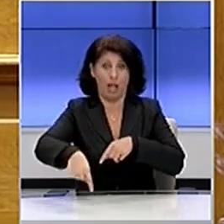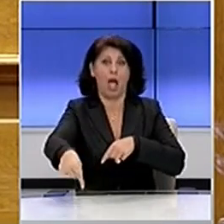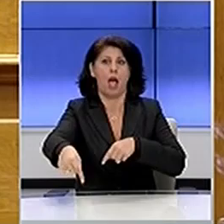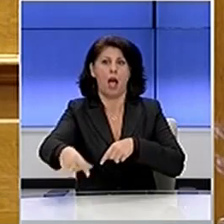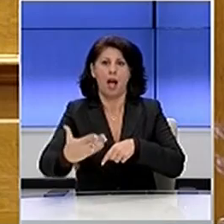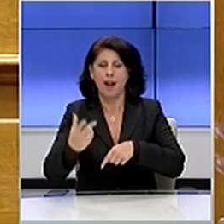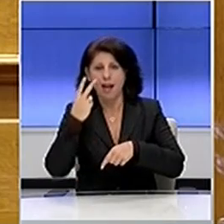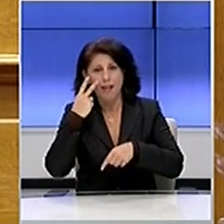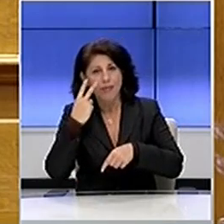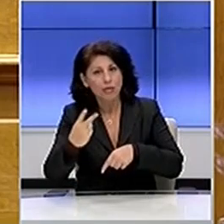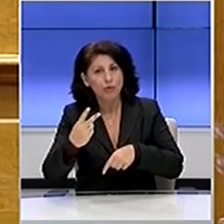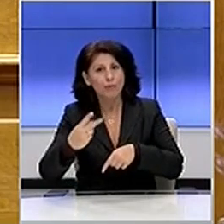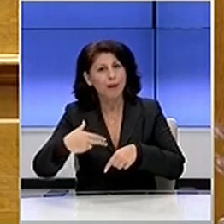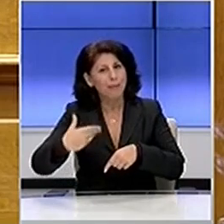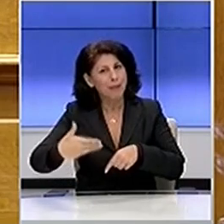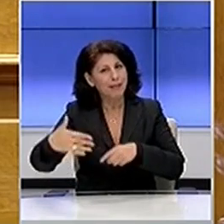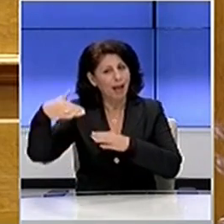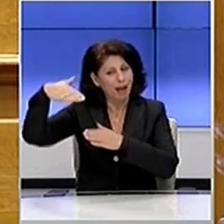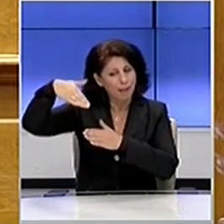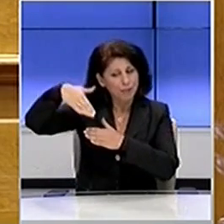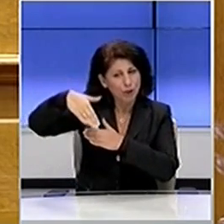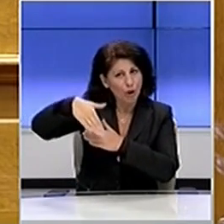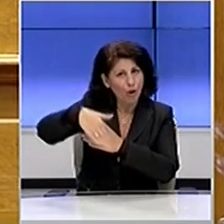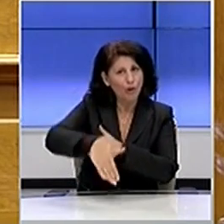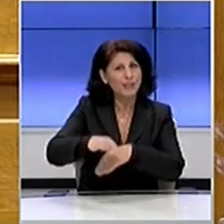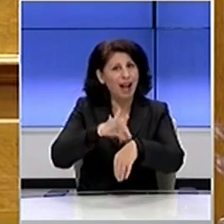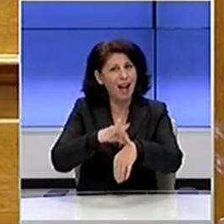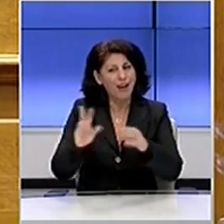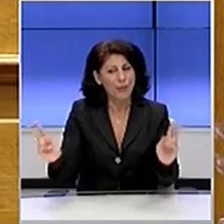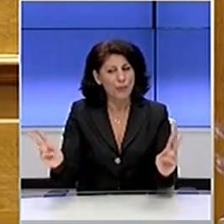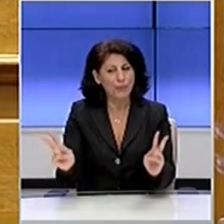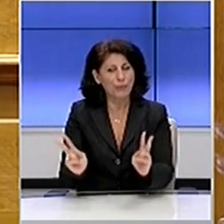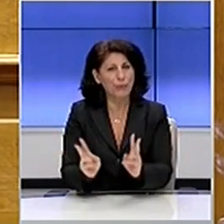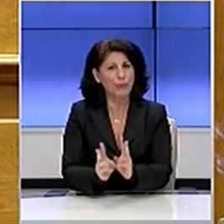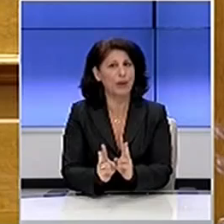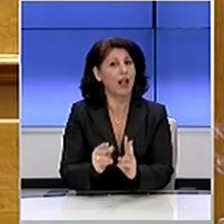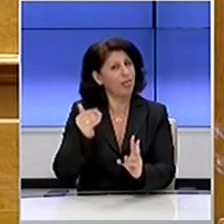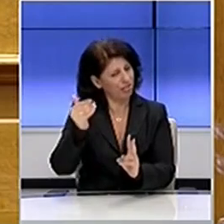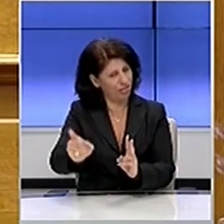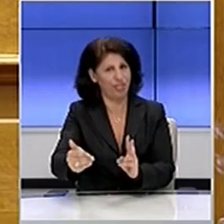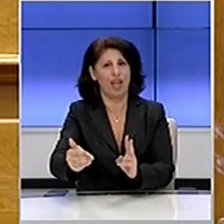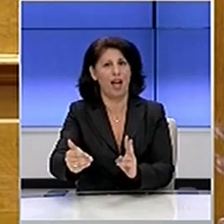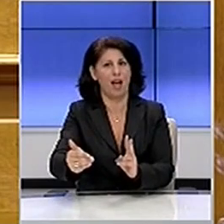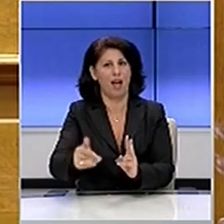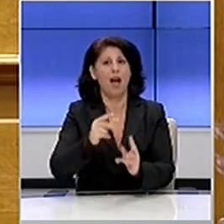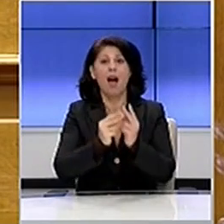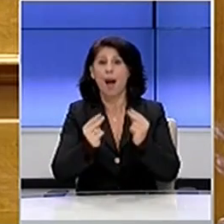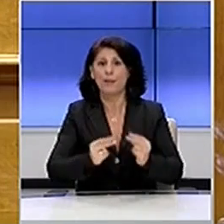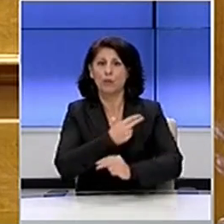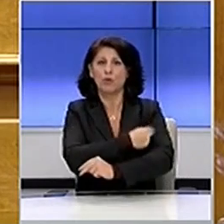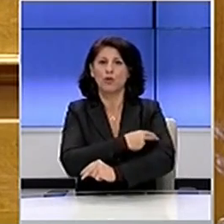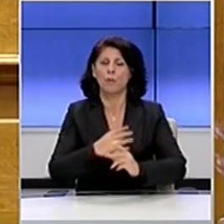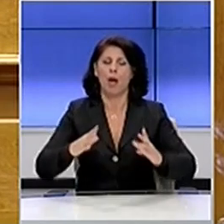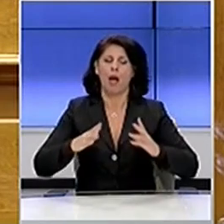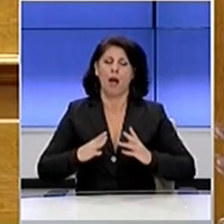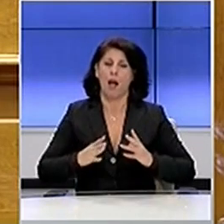Θα δούμε όμως στη συνέχεια μία πτώση των κρουσμάτων και μικρότερη πίεση στο Εθνικό Σύστημα